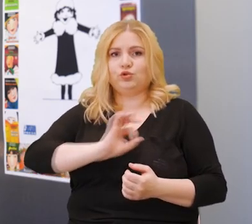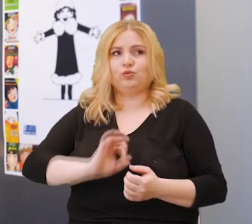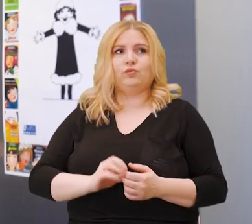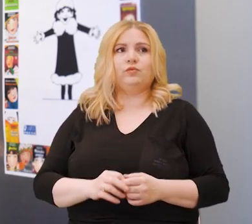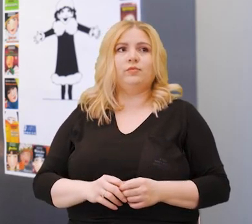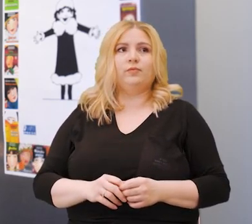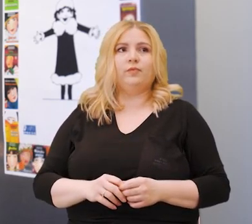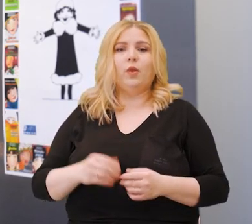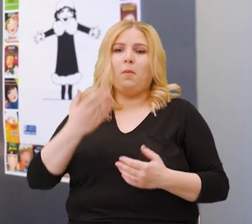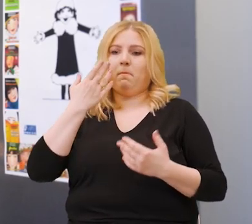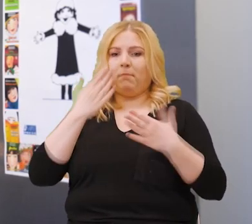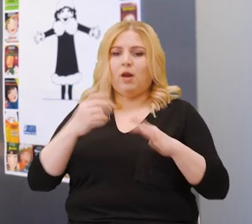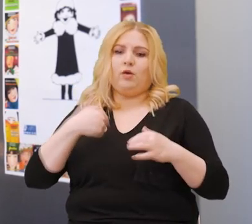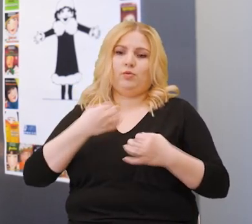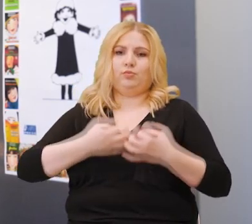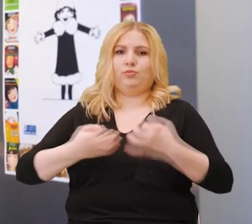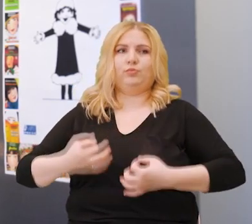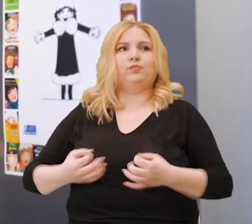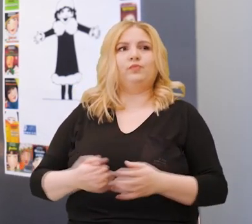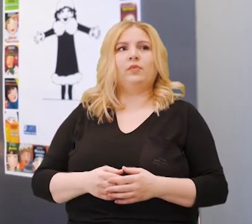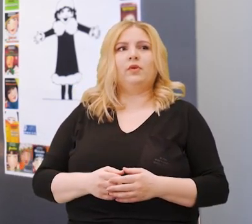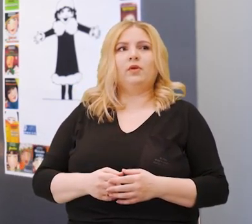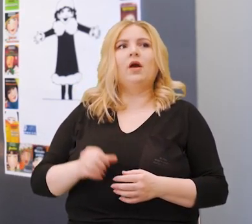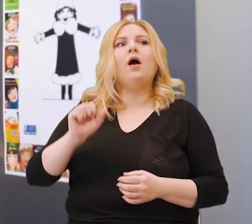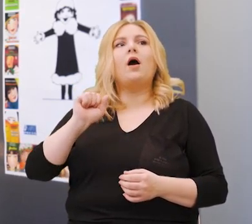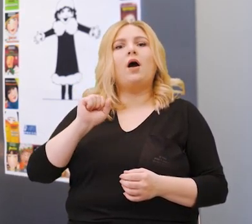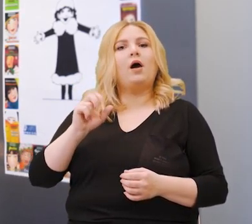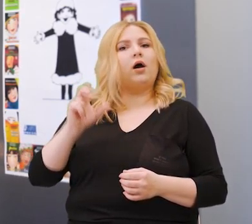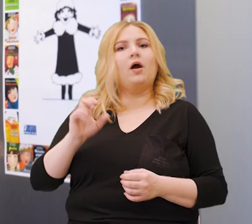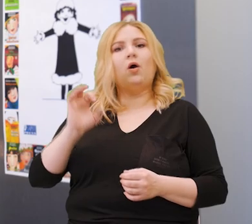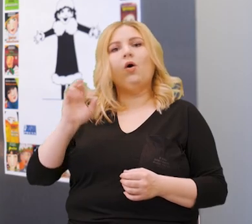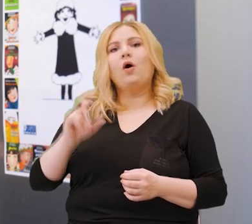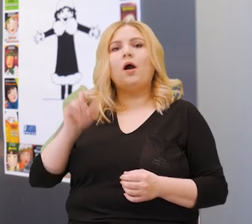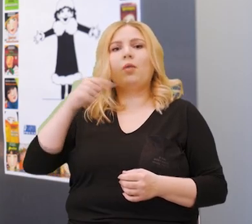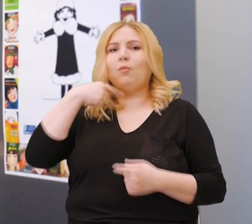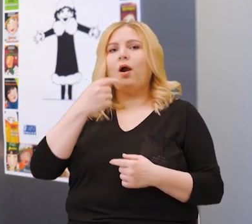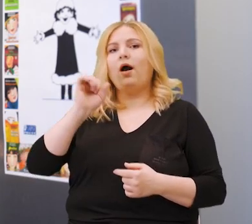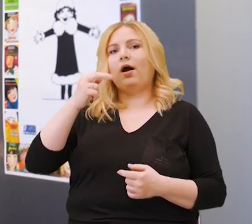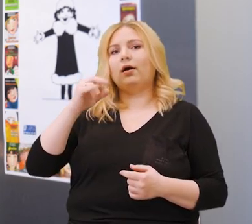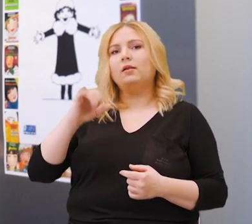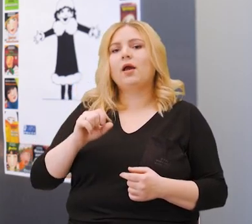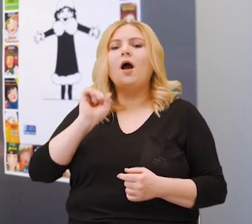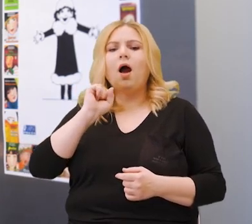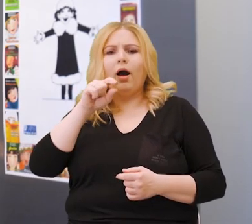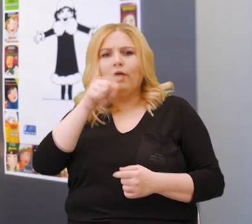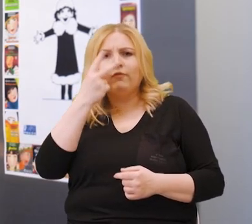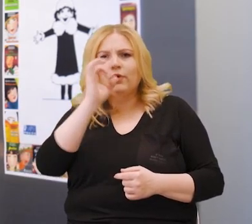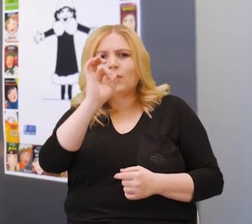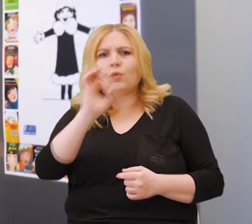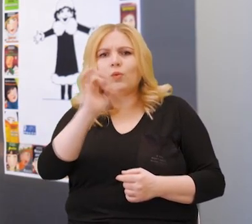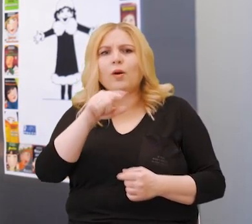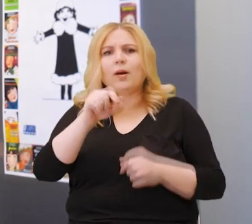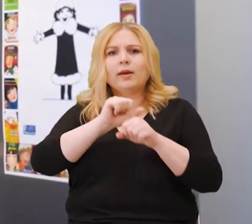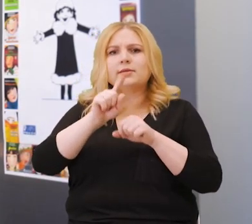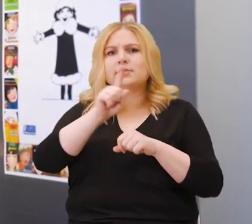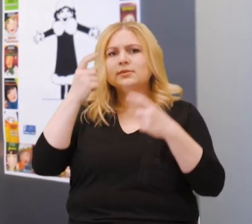2819 sztuk. Tu, wskazał na swą pierś, poprzyklejałem dublety. Ach, ach, powiedziała Aniela,